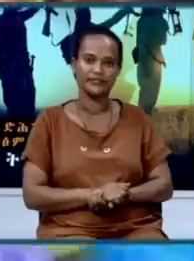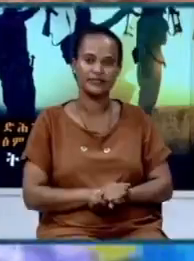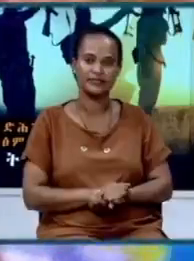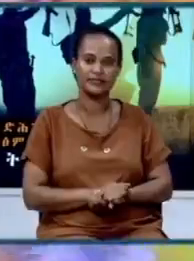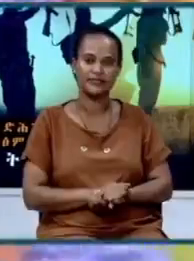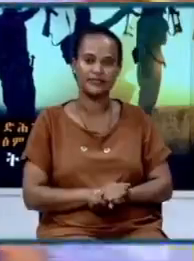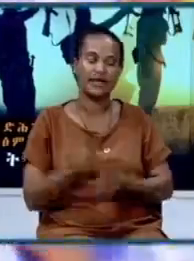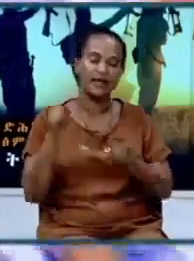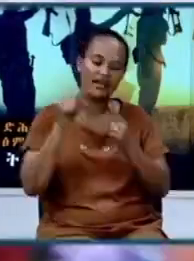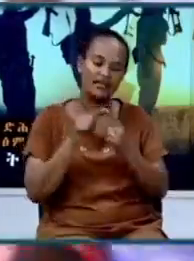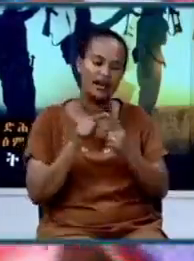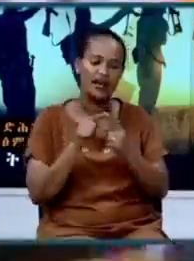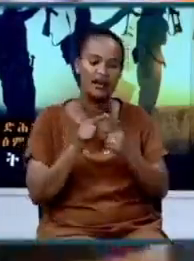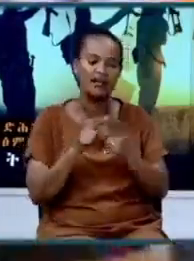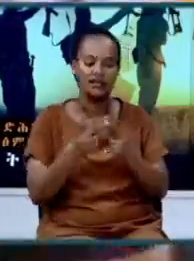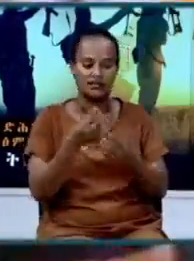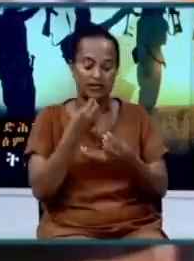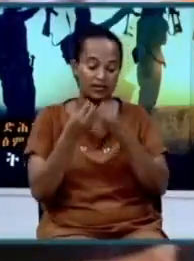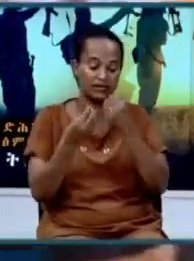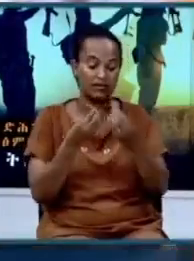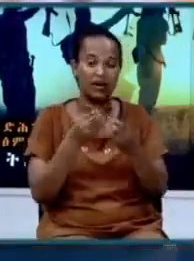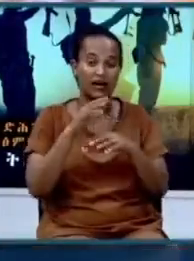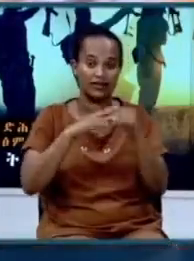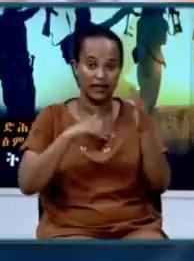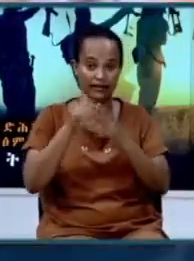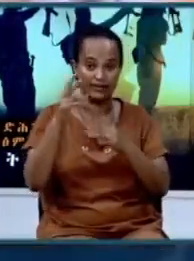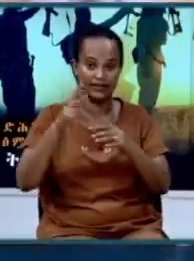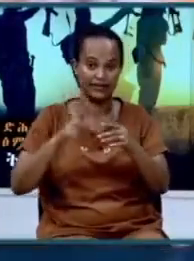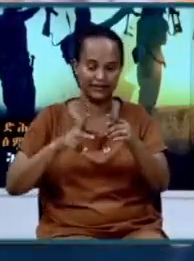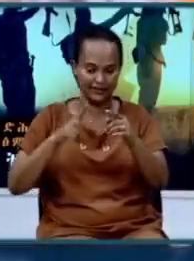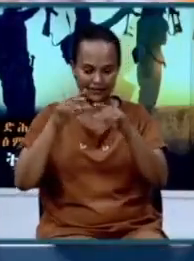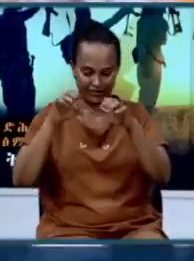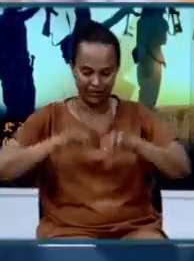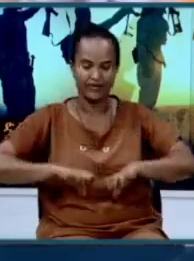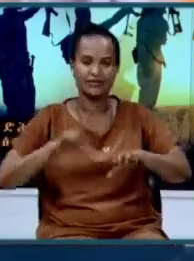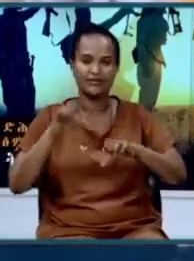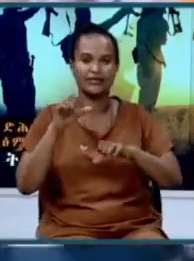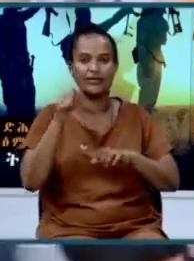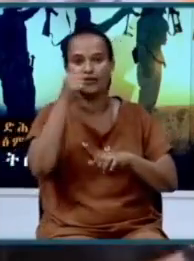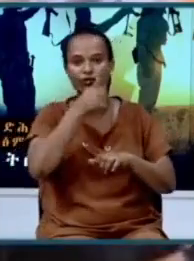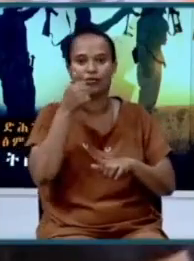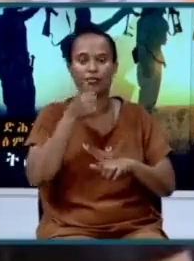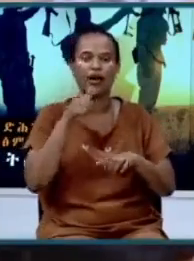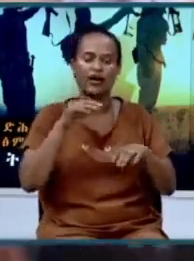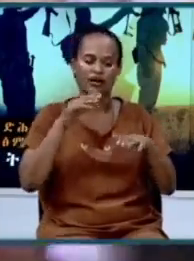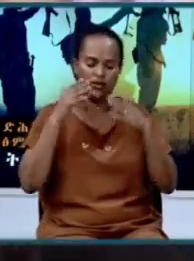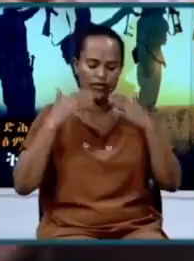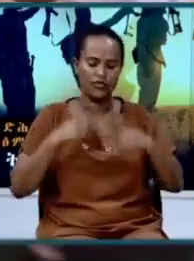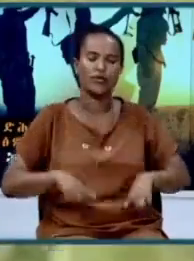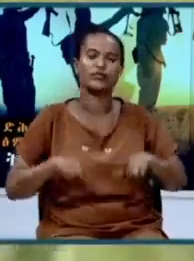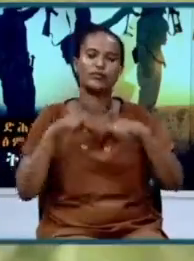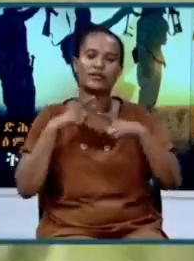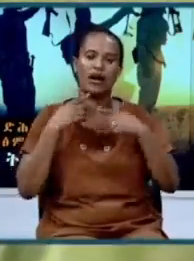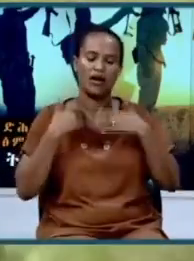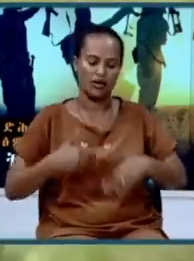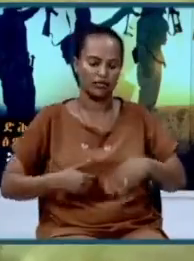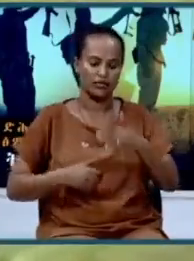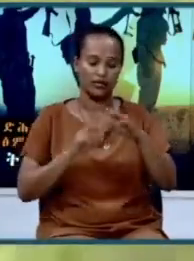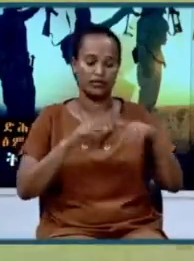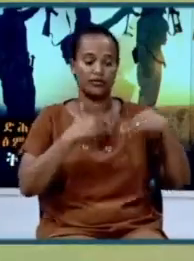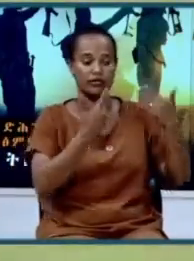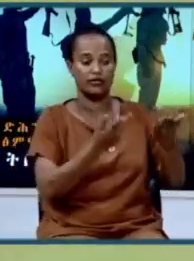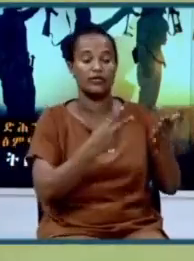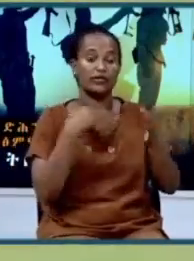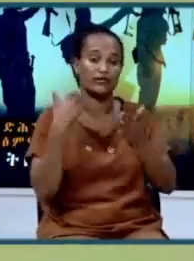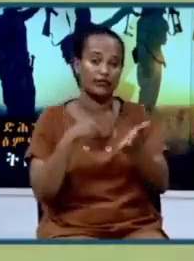ነታ ዘኹለ ሰዓ ኣጻብዕቲ እትነክስ ጠላም ኢትዮጵያ ሂወቶምን ኣካሎምን ከፊሎም ብሔር ብሔረሰባትን ህዝብታትን እቲ ሃገር